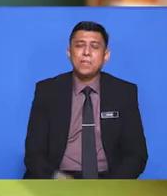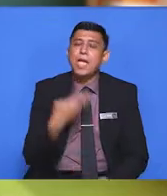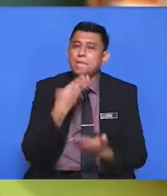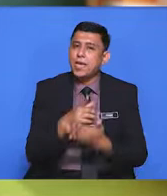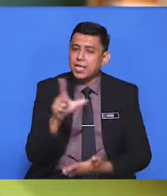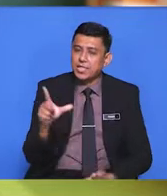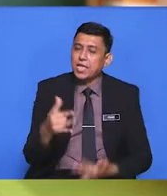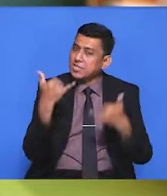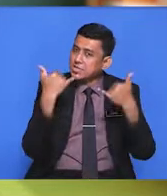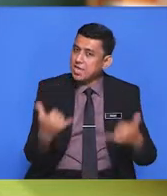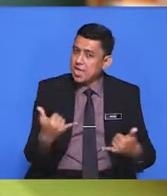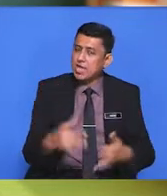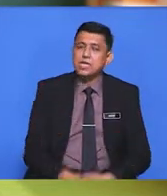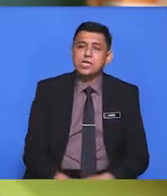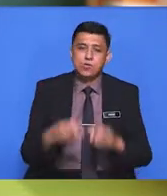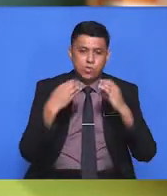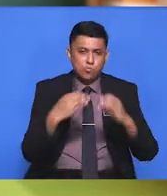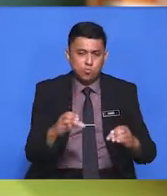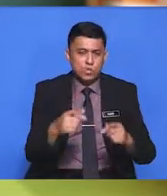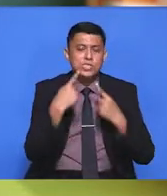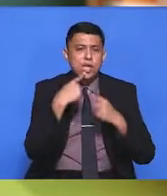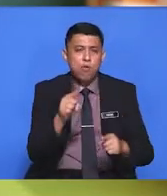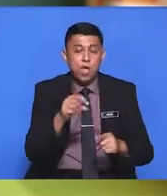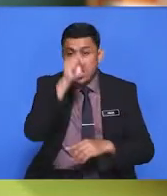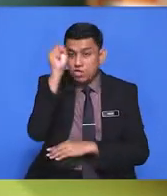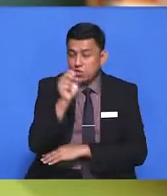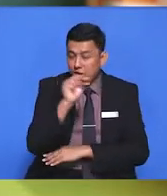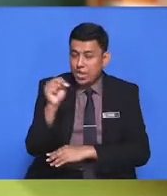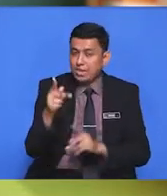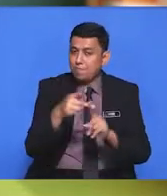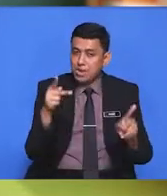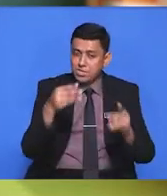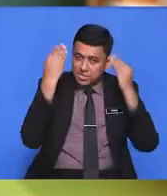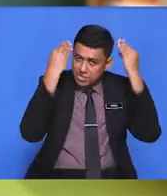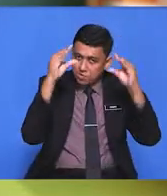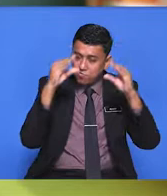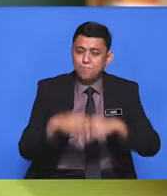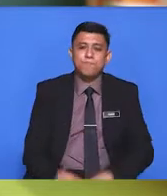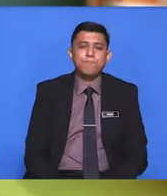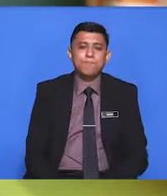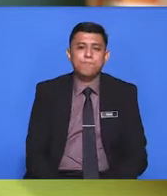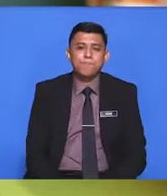Baiklah, sekarang cuba kamu jawab soalan daripada cikgu pula.